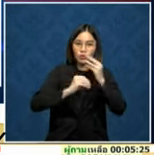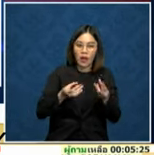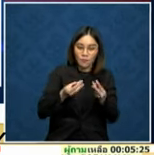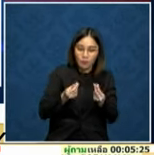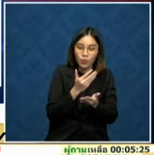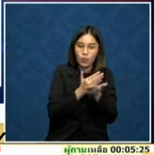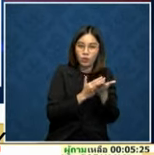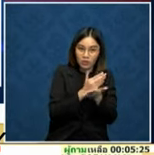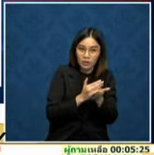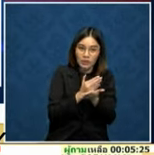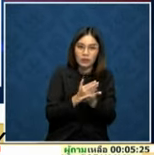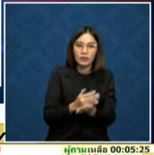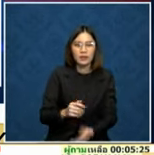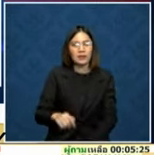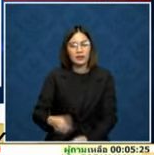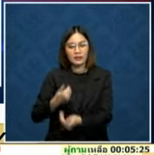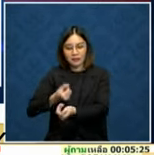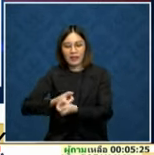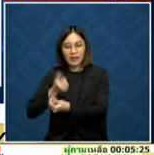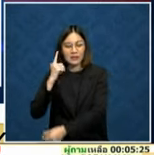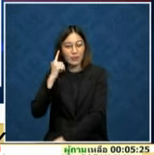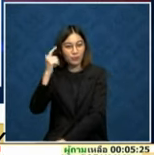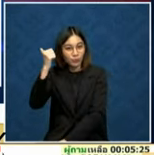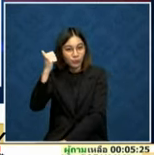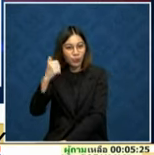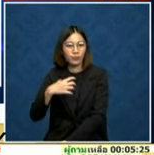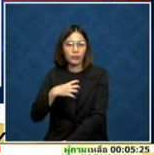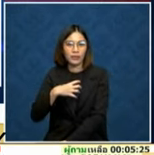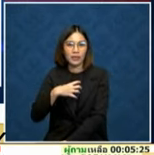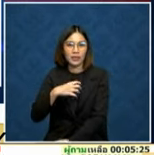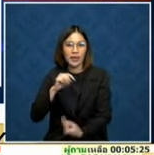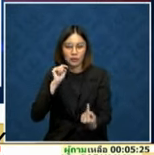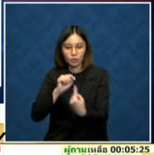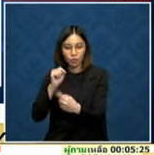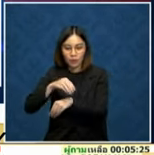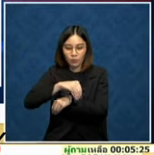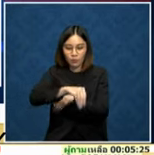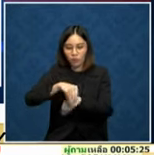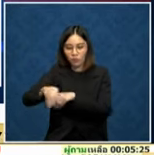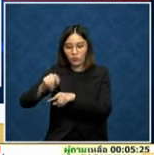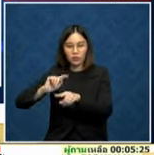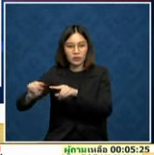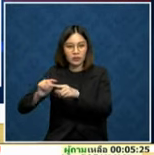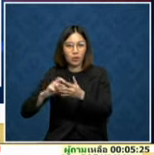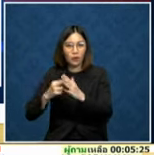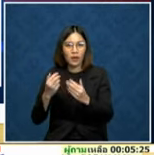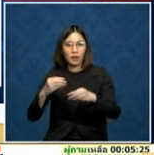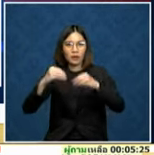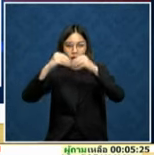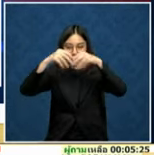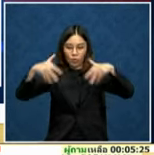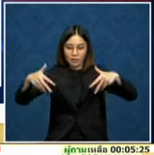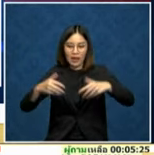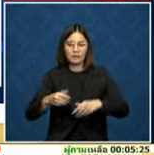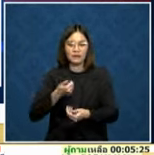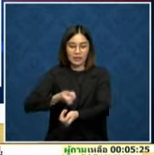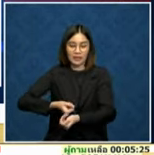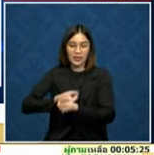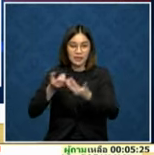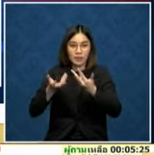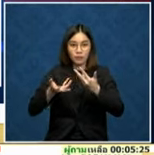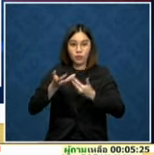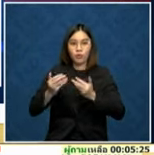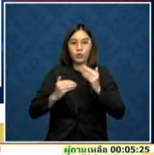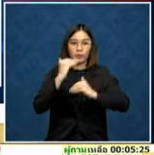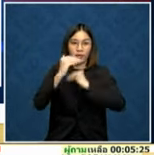่ยคนลครึ่หอความแมนยำเกษษแนยำทต้การให้ปุยทตรงกบพื้นต่างๆก็เปเรื่ทเราจะยกโครงสร้างของการเกษษขมาทำ